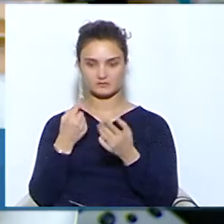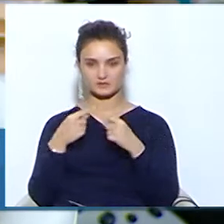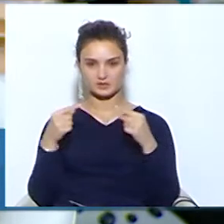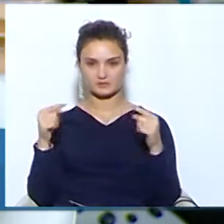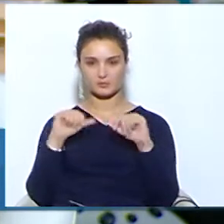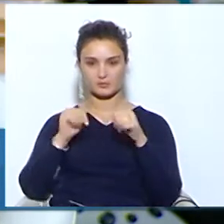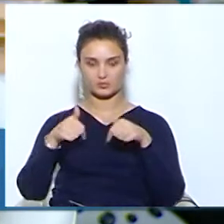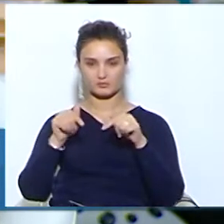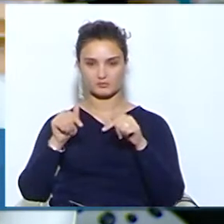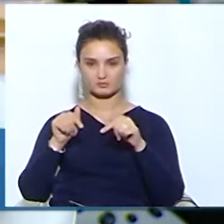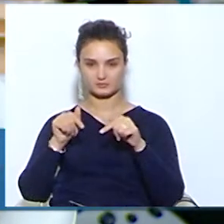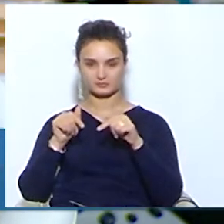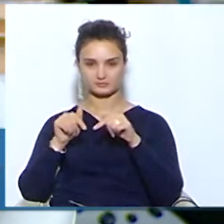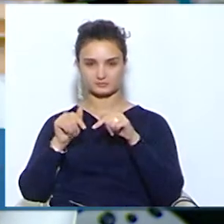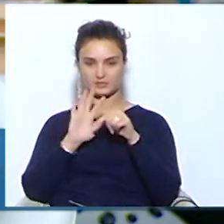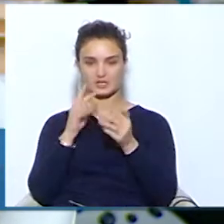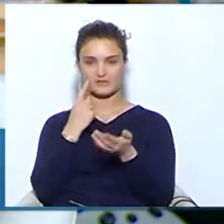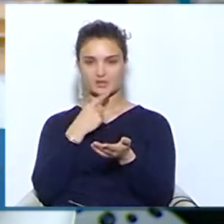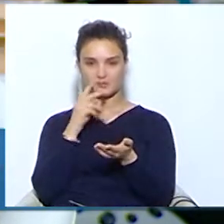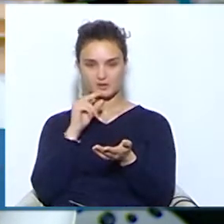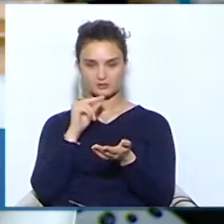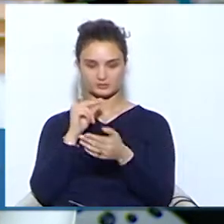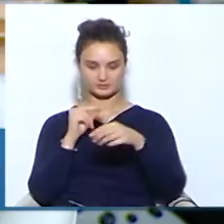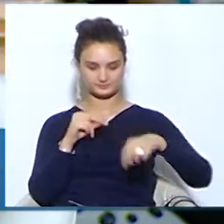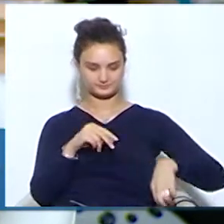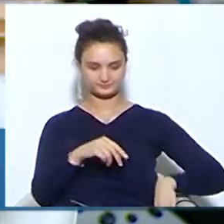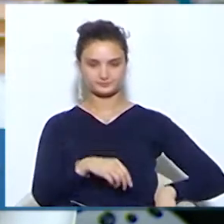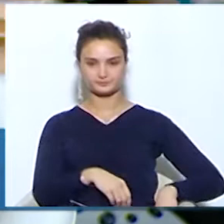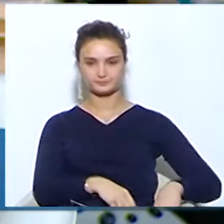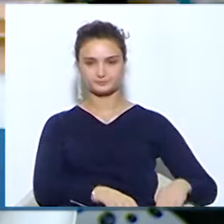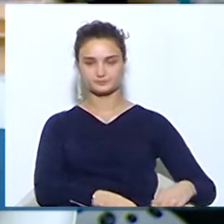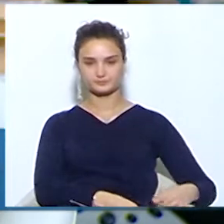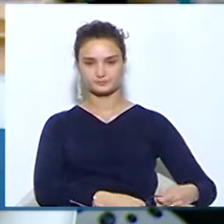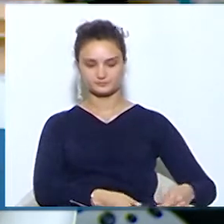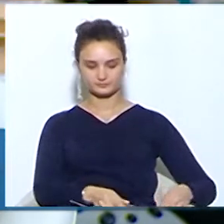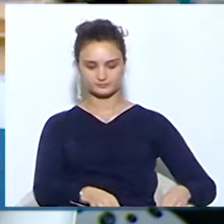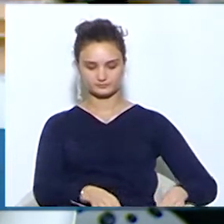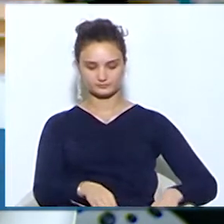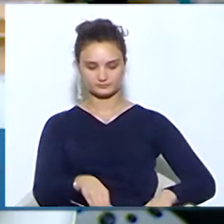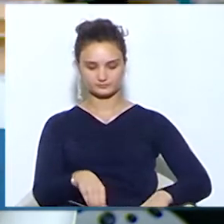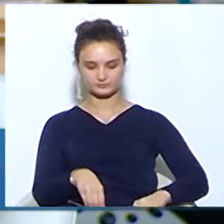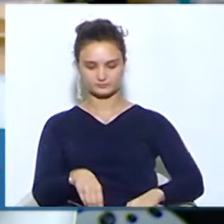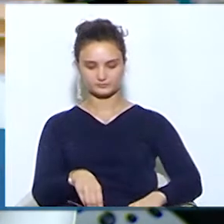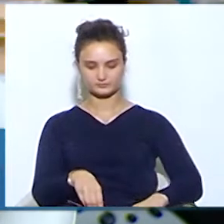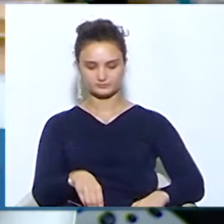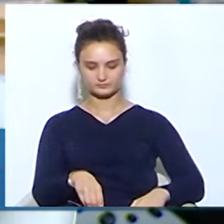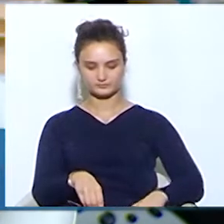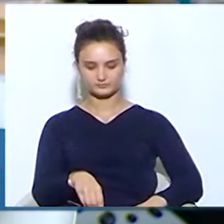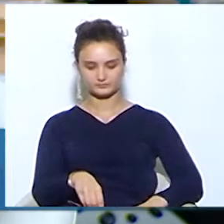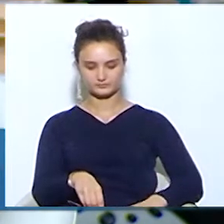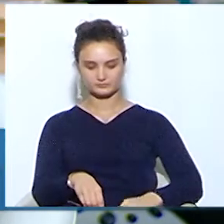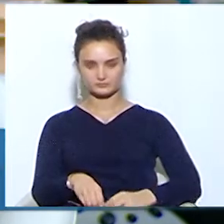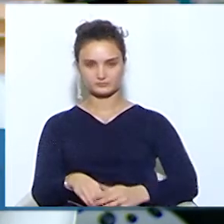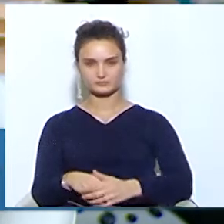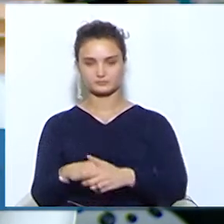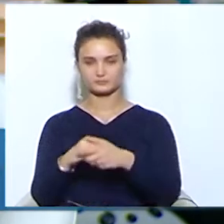სხვა ფორმები, არავერბალური, პარავერბალური. ამას როგორ ამბობს ადამიანი, მიმიღეთ ისეთი როგორიც